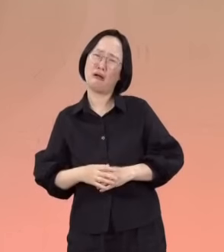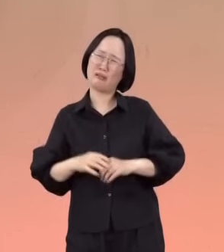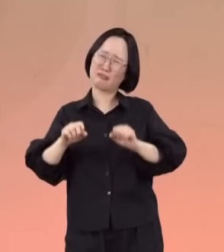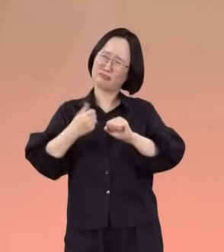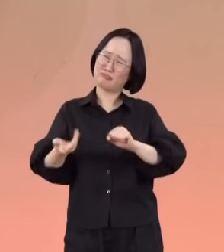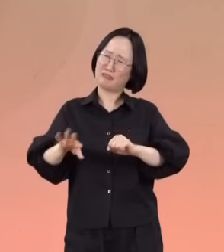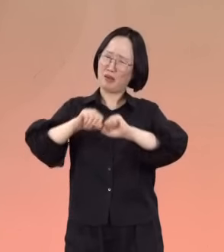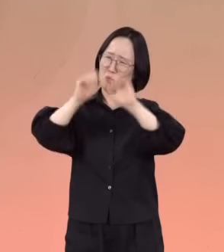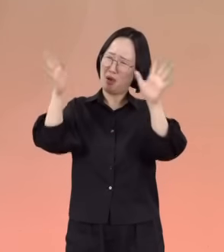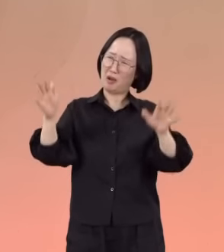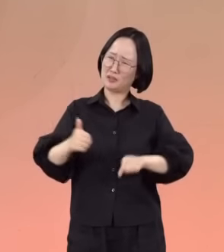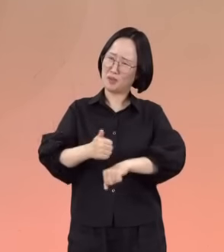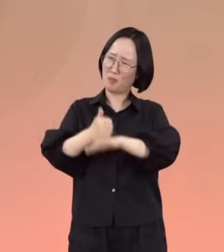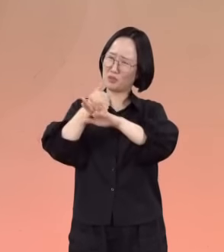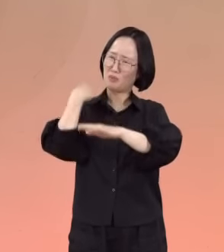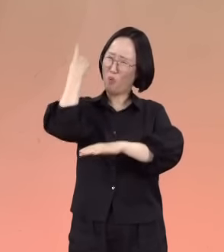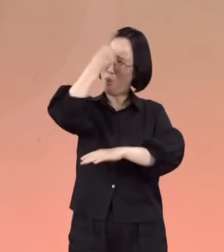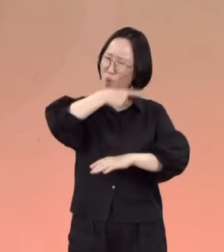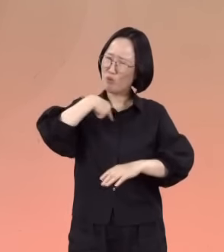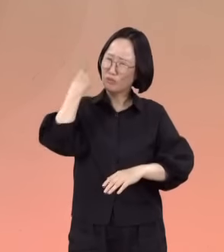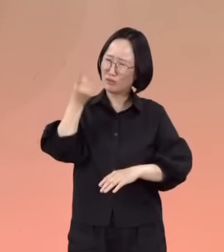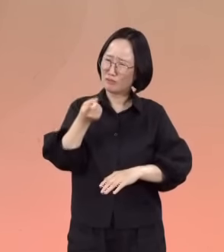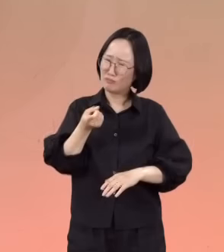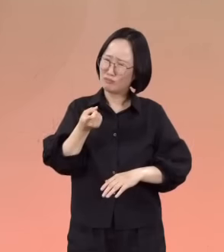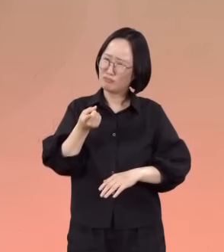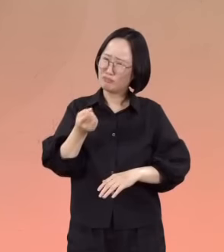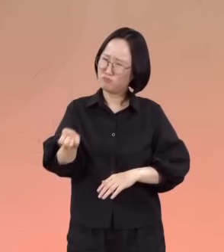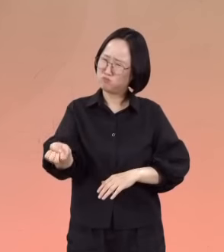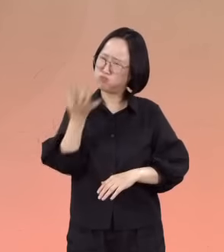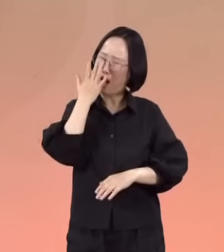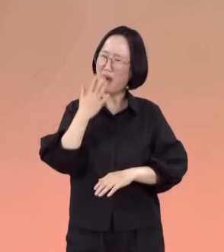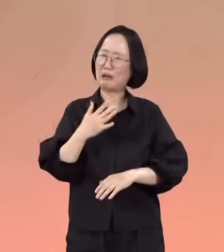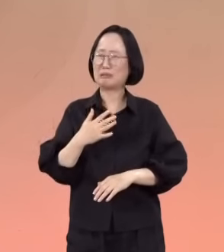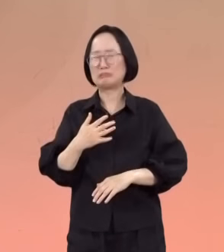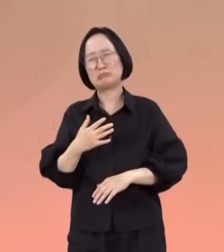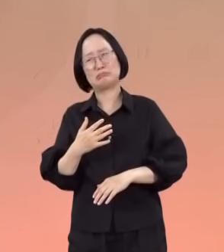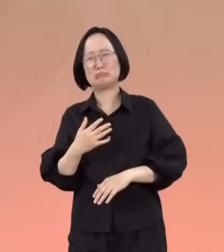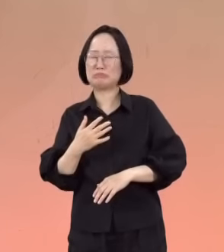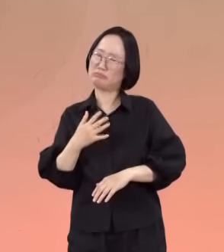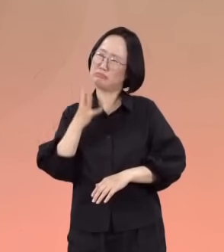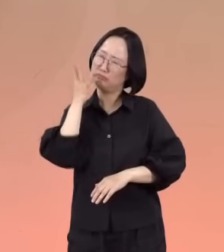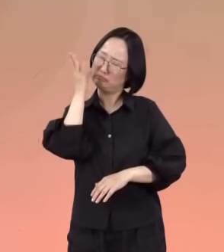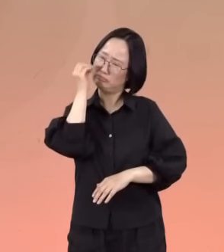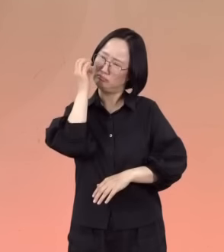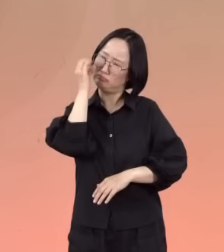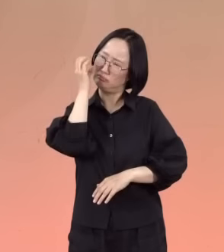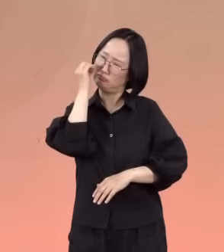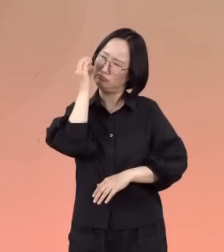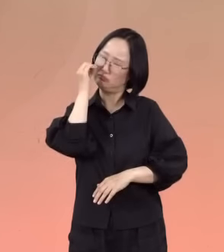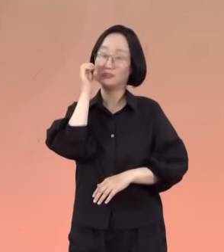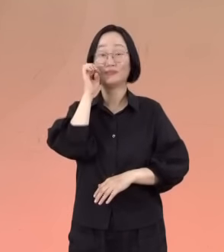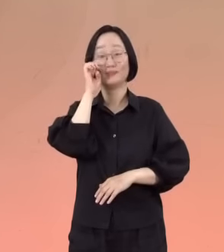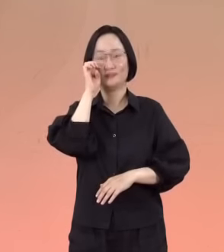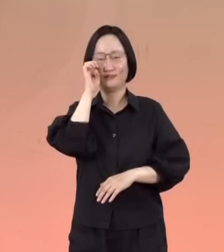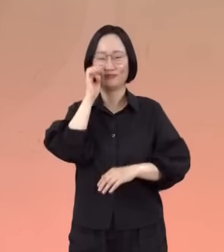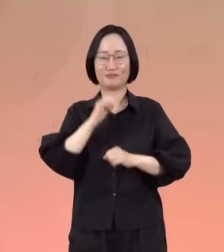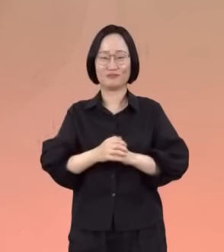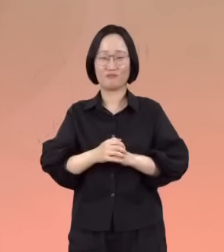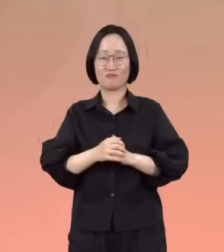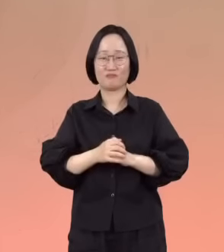왜 저렇게 못생겼을까 아니 눈앞에 관세음 보살님이 연꽃이 관세음 보살 님으로 변해서 눈앞에